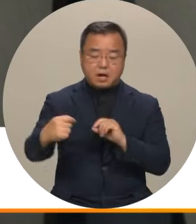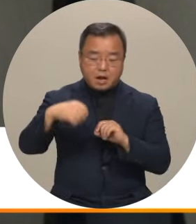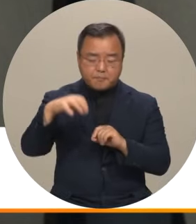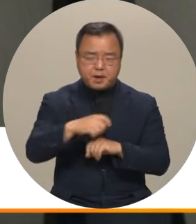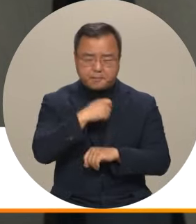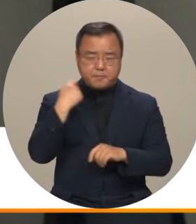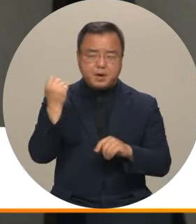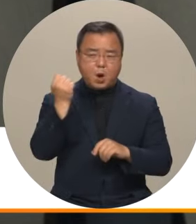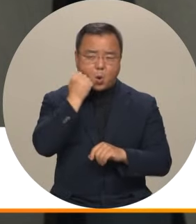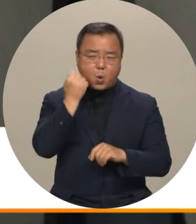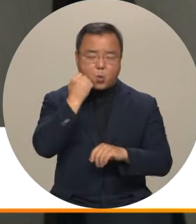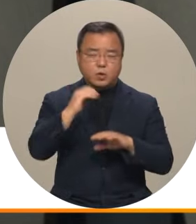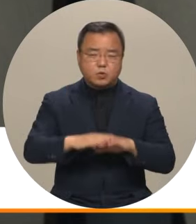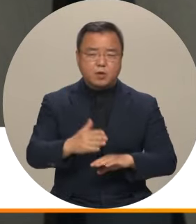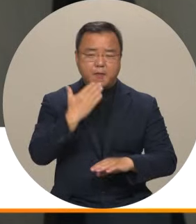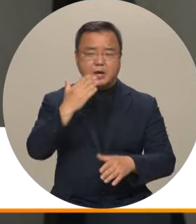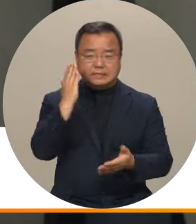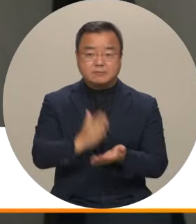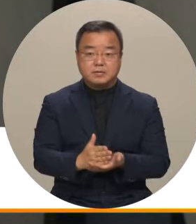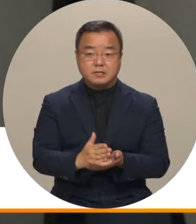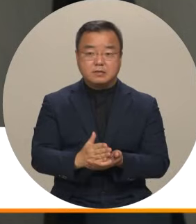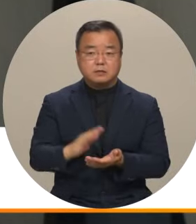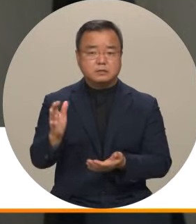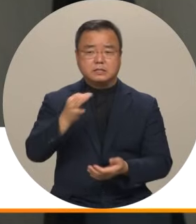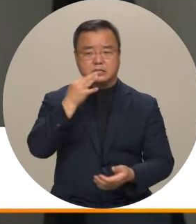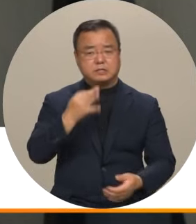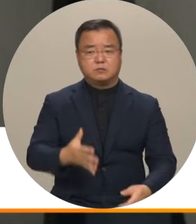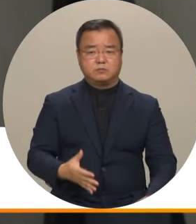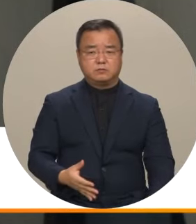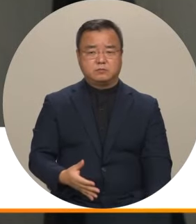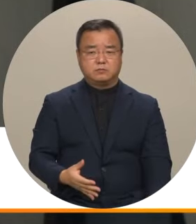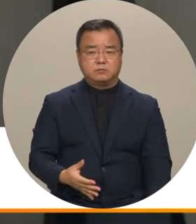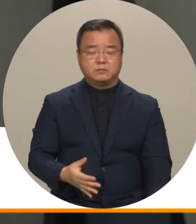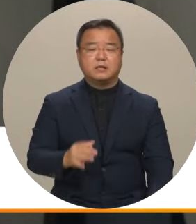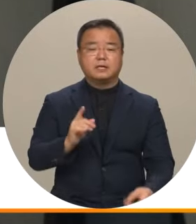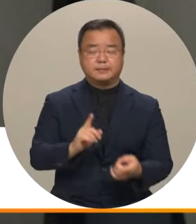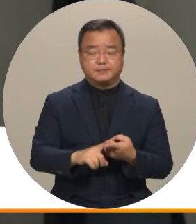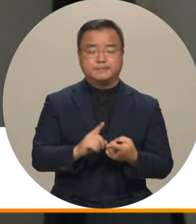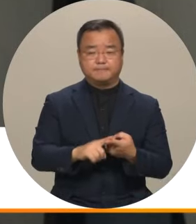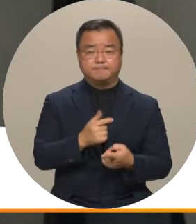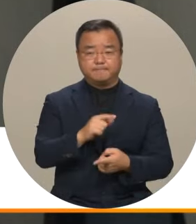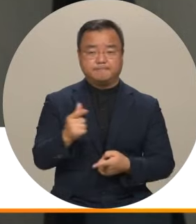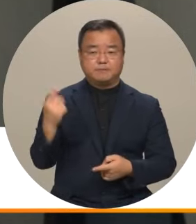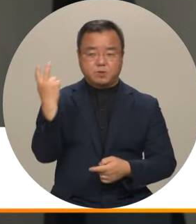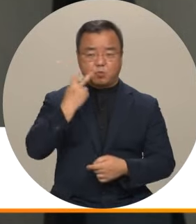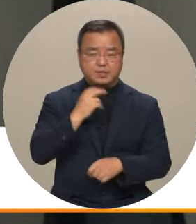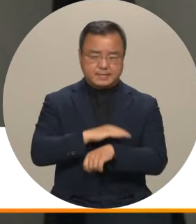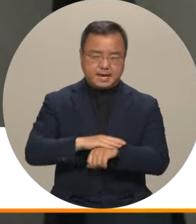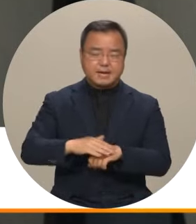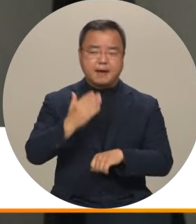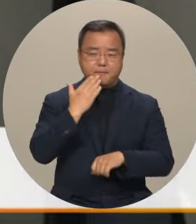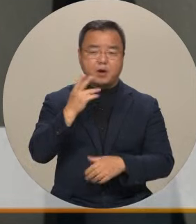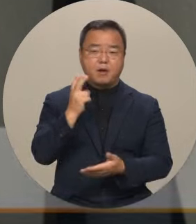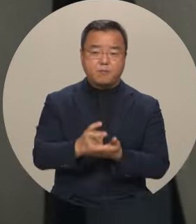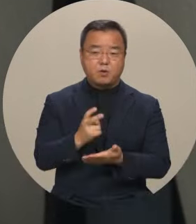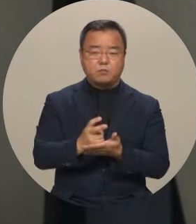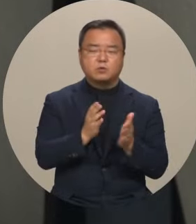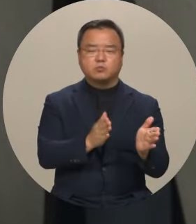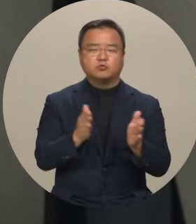과자를 두고 먹지 마이 얼마나 힘든 얘기니까 아 그래서 그런 것들을 잘 관리할 수 있는 복과 제도를 려